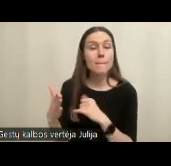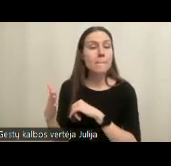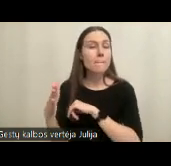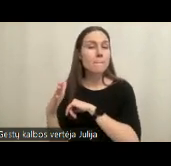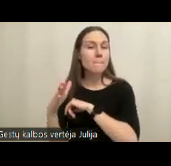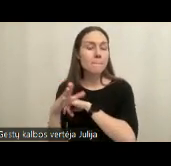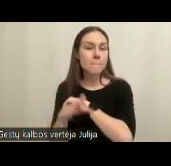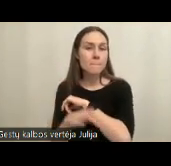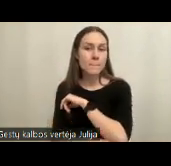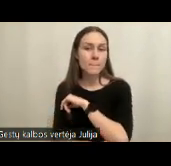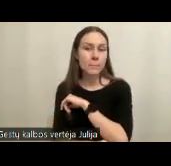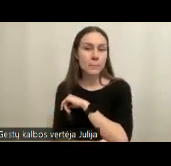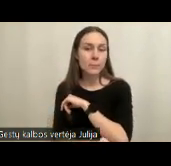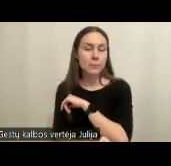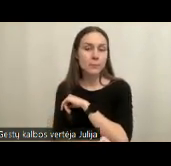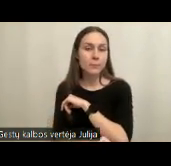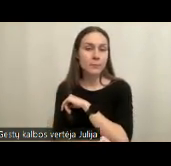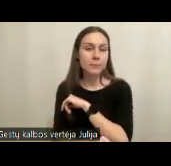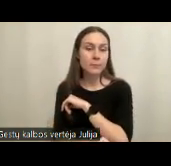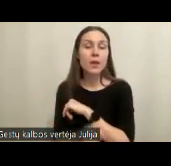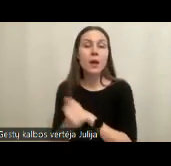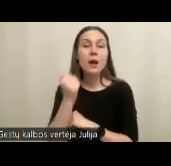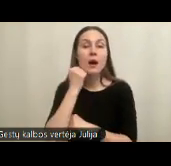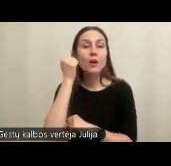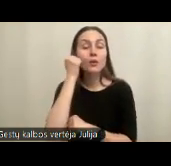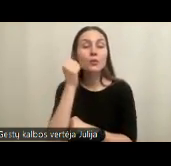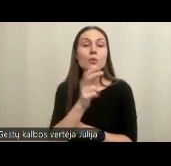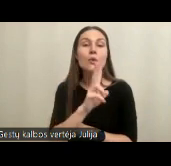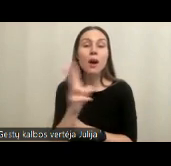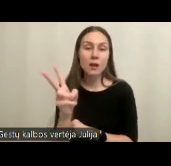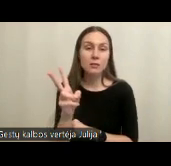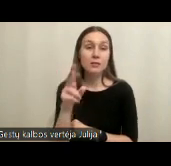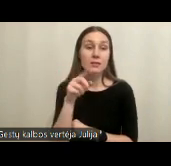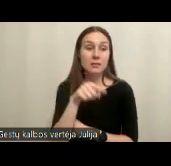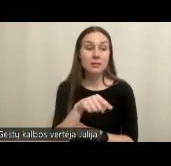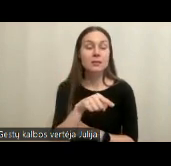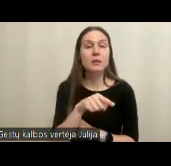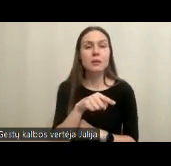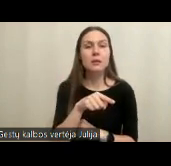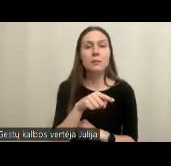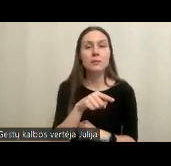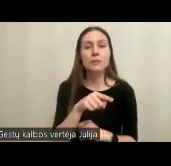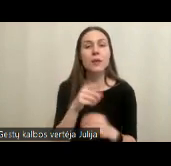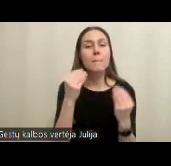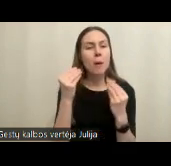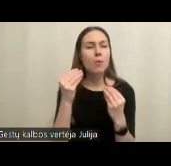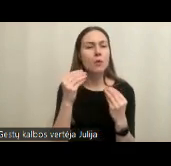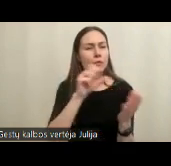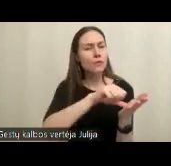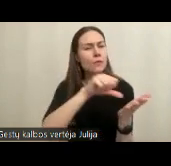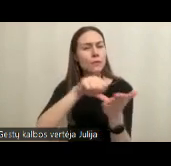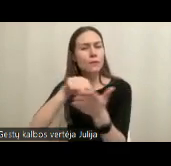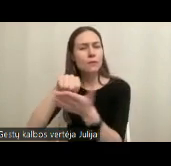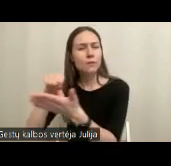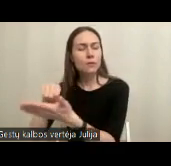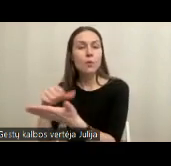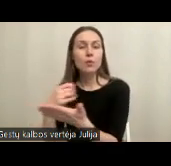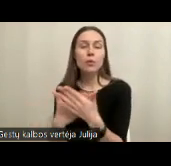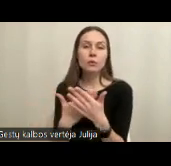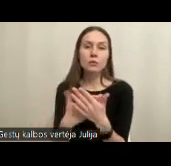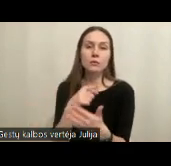supratimą. Ir labai dėkuoju tiems, kurie dalyvavo visuose tose mano išvardintose pamokose, nes tai yra tikrai